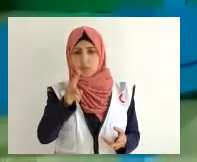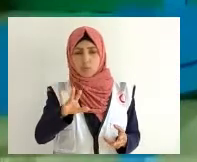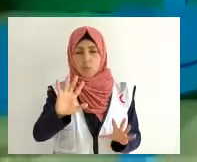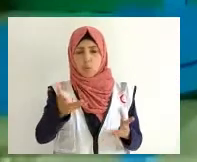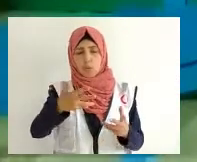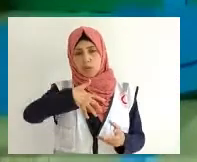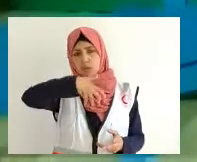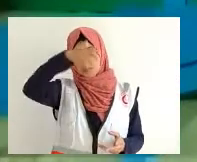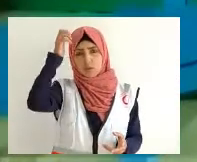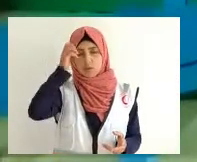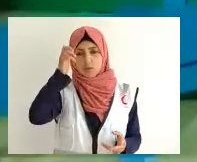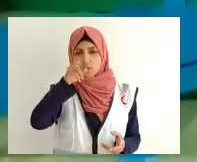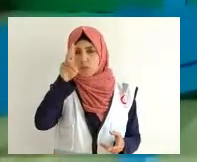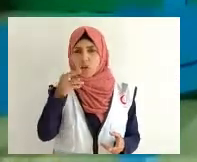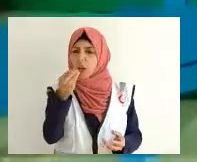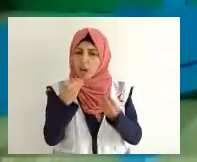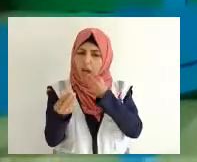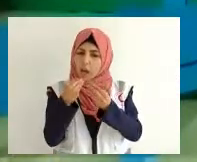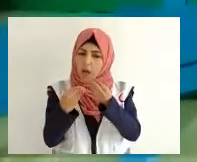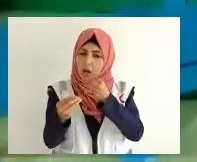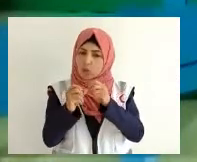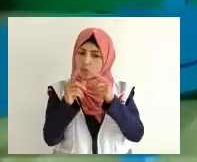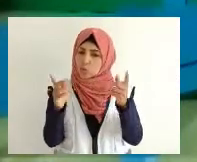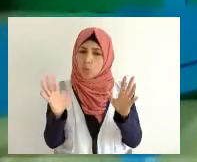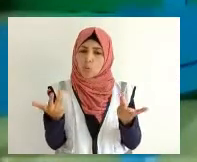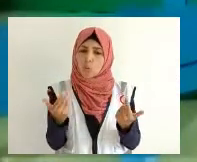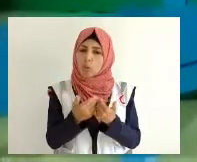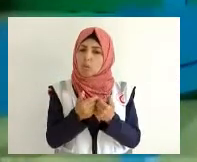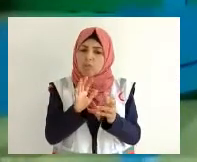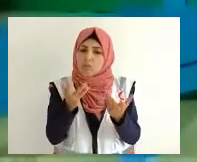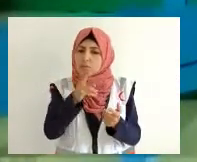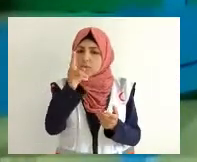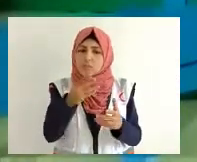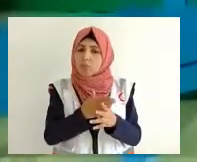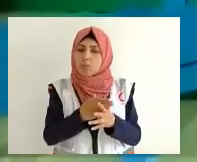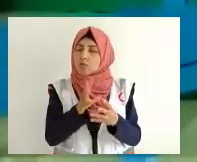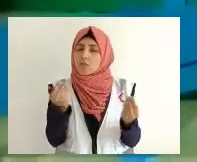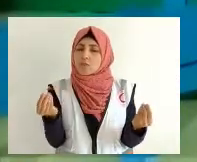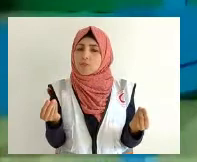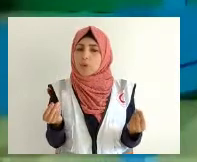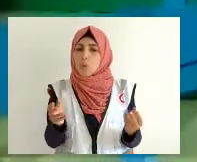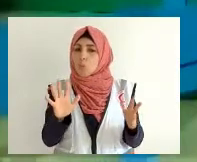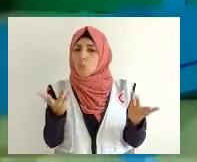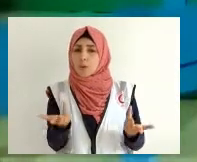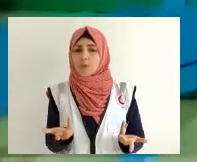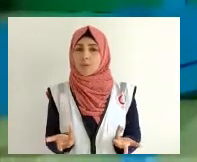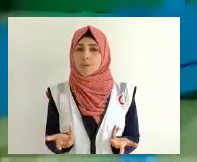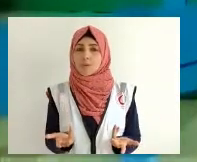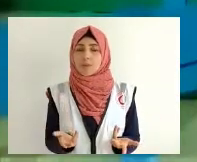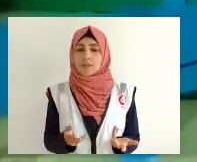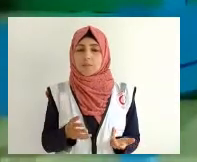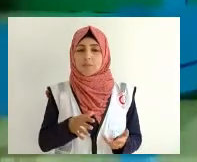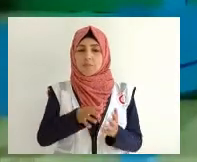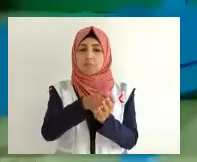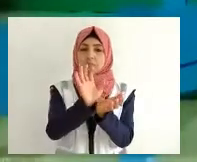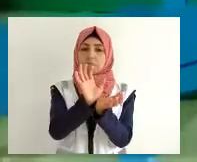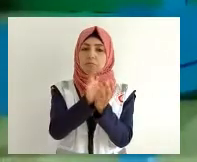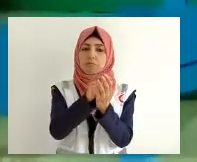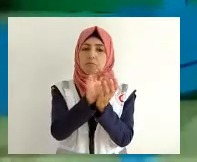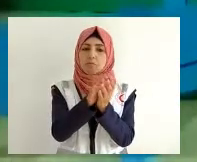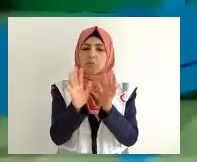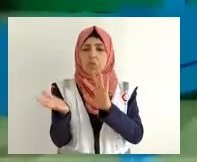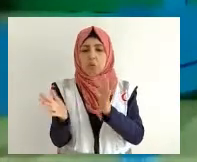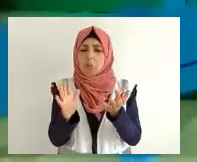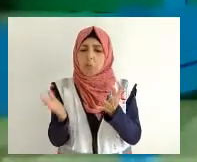لحتى الآن ما إجا يفطر معنا زي كل يوم؟ رد التمساح: يمكن عنده